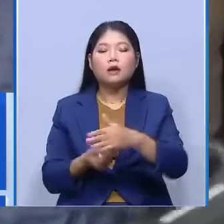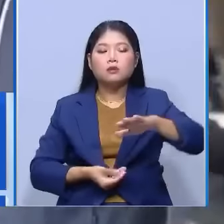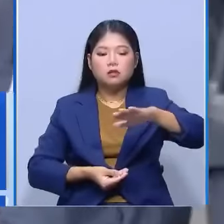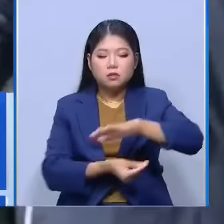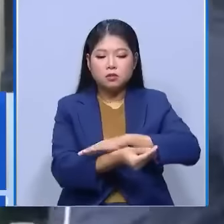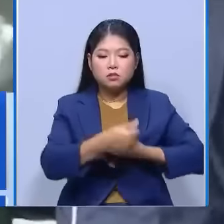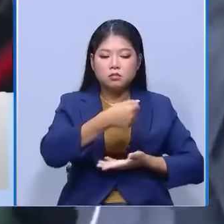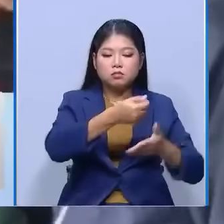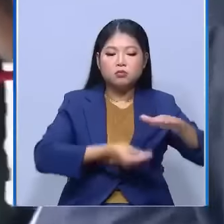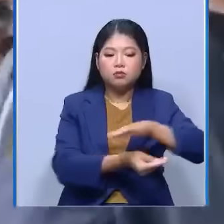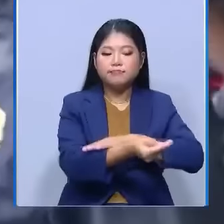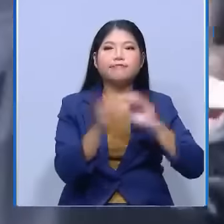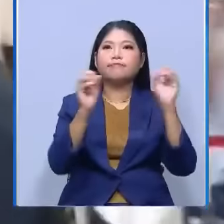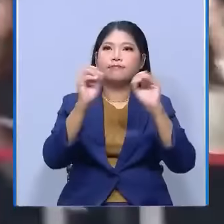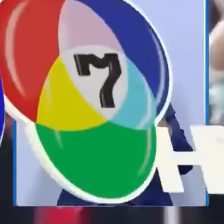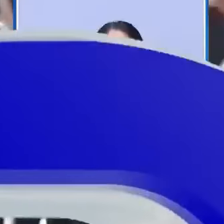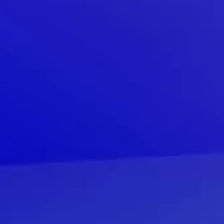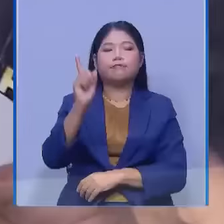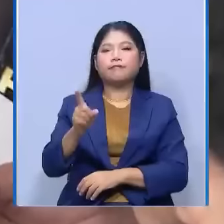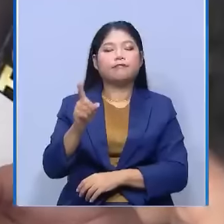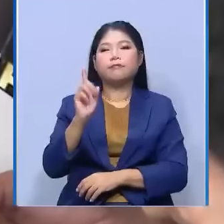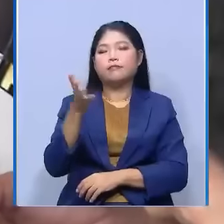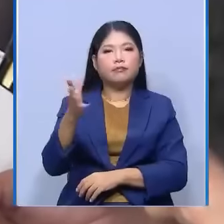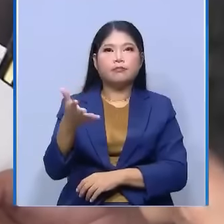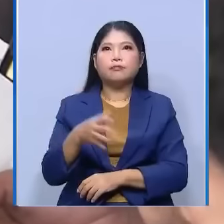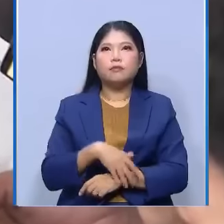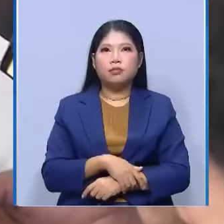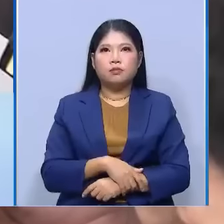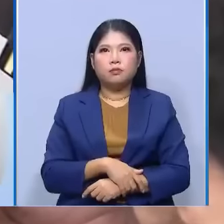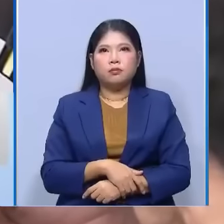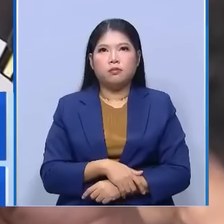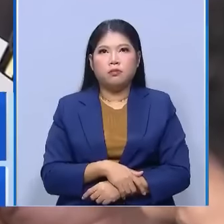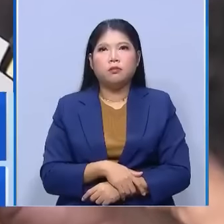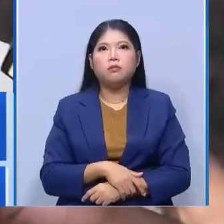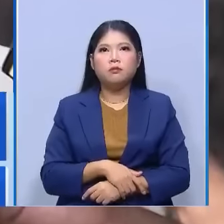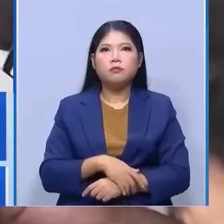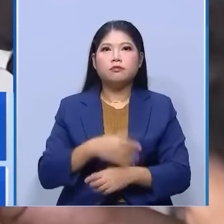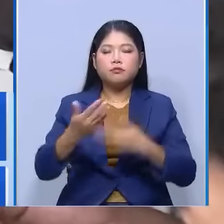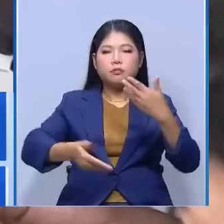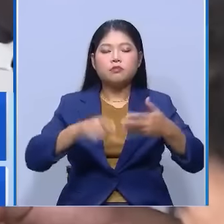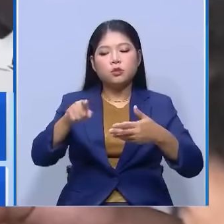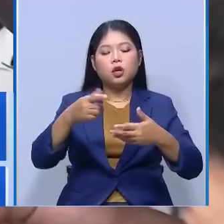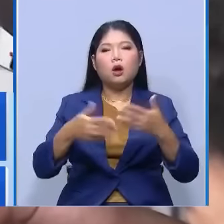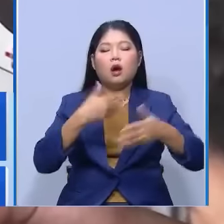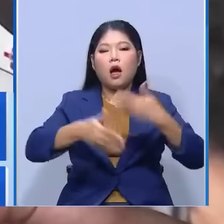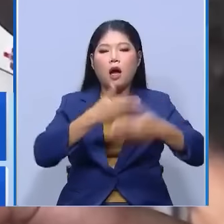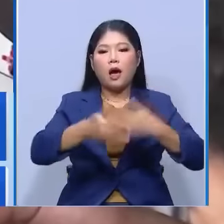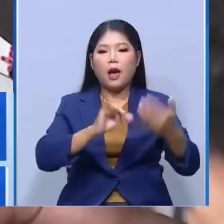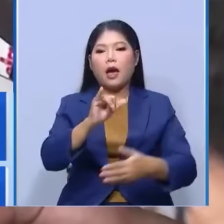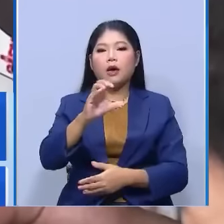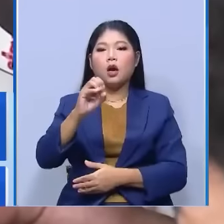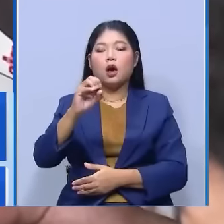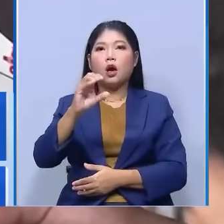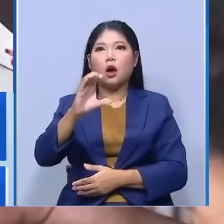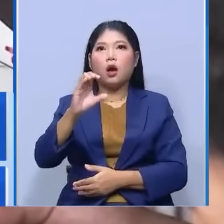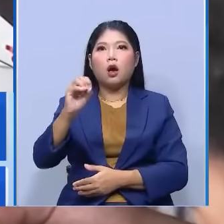ไม่น่าจะเป็นเรื่องจริงค่ะ โหยพี่ยอดขายอ่ะยอดขายของ The Icon 10,000 ล้านสิน